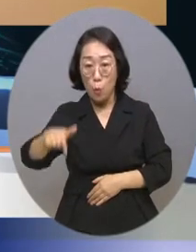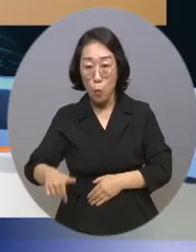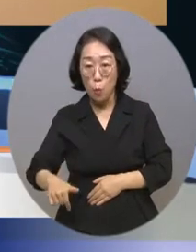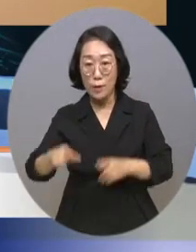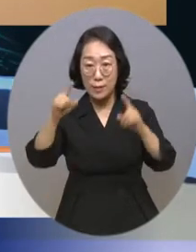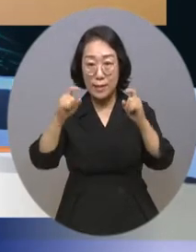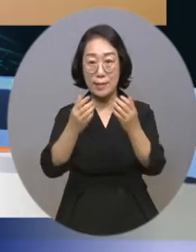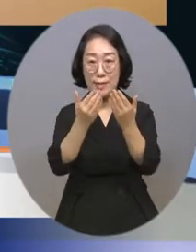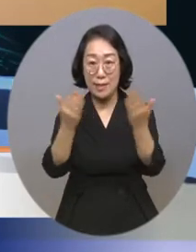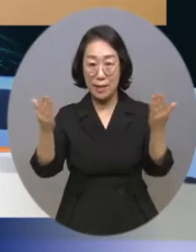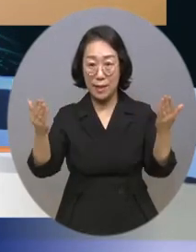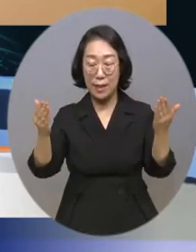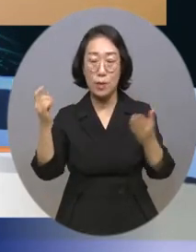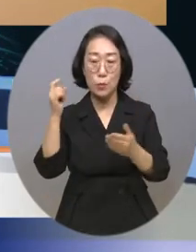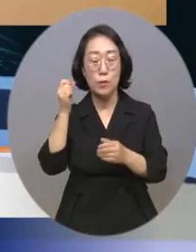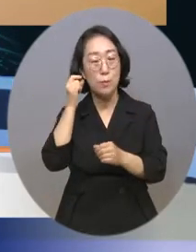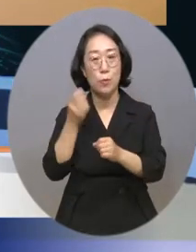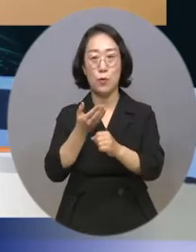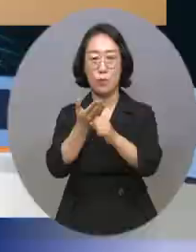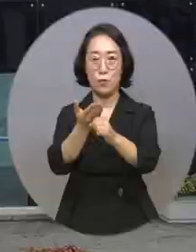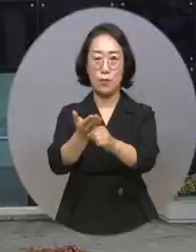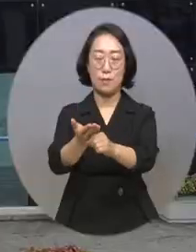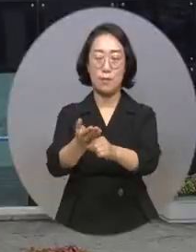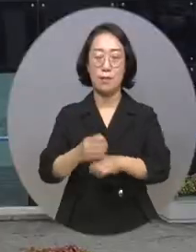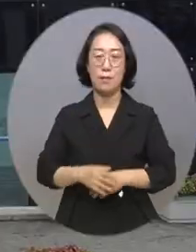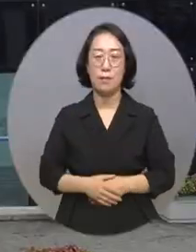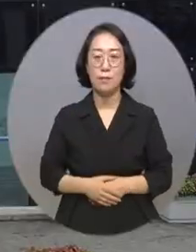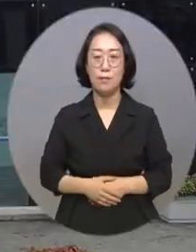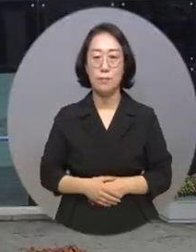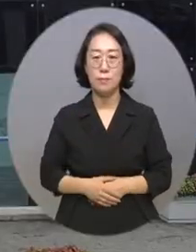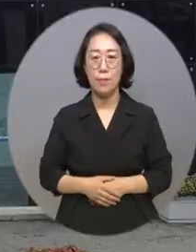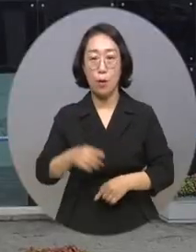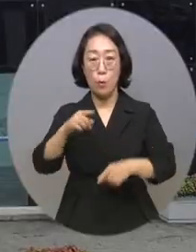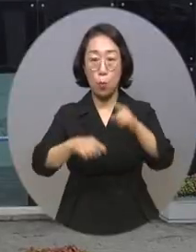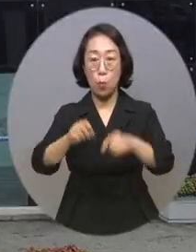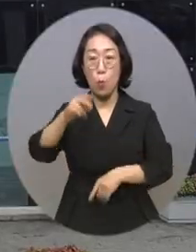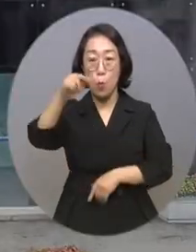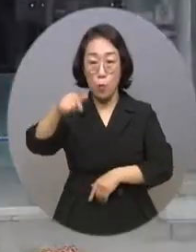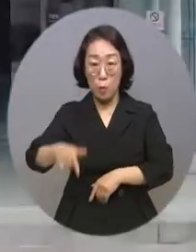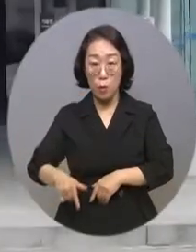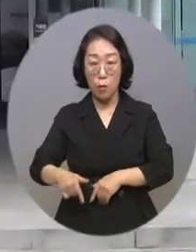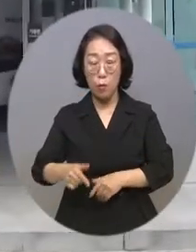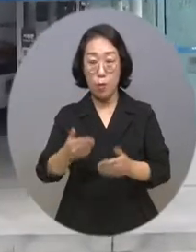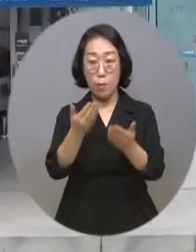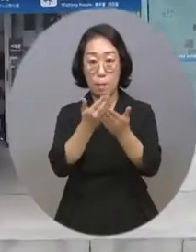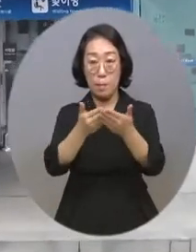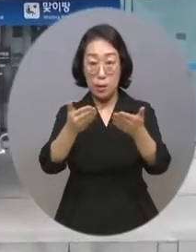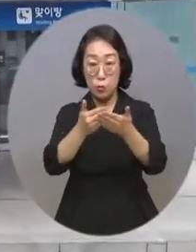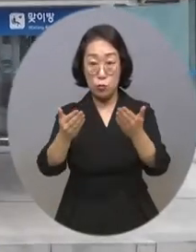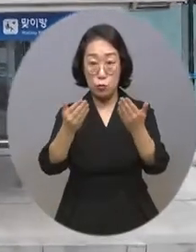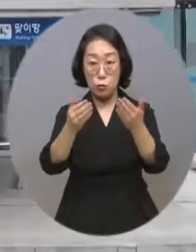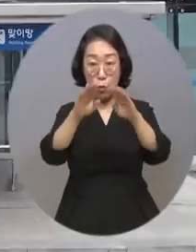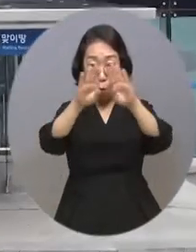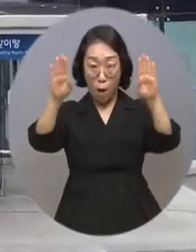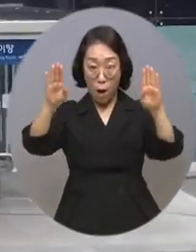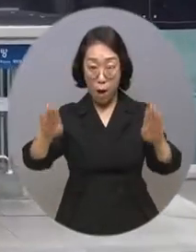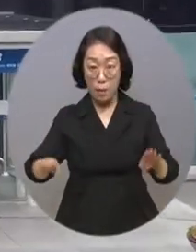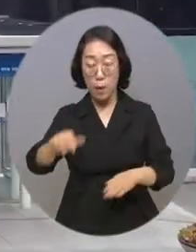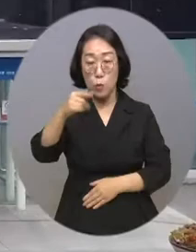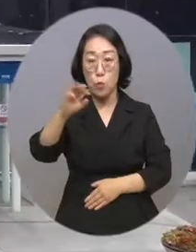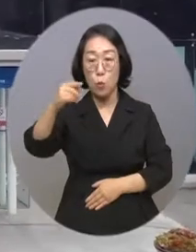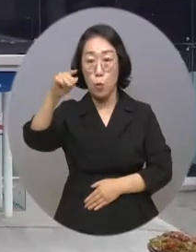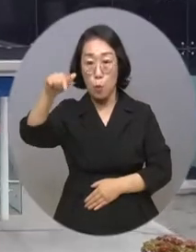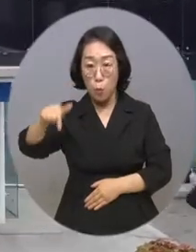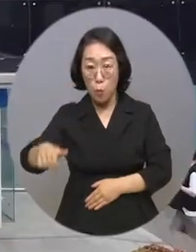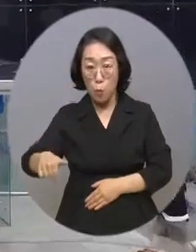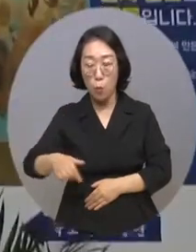현장을 이소현 기자가 소개합니다 목포 요 미술과 대해서는 팝아티스트 조로 사진작가다